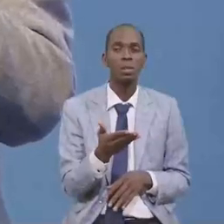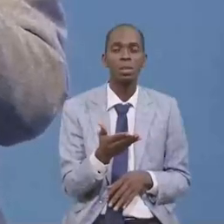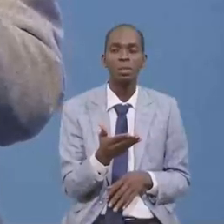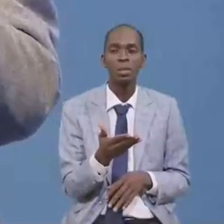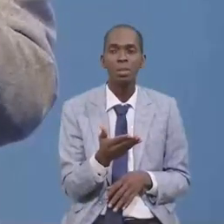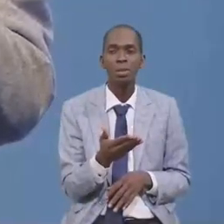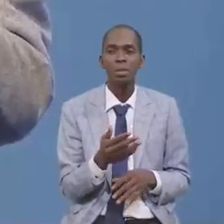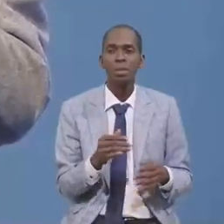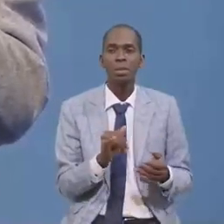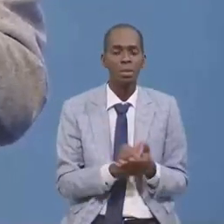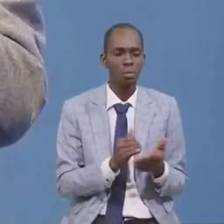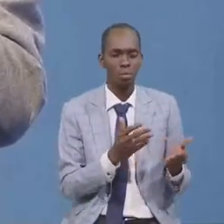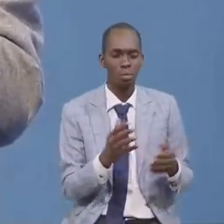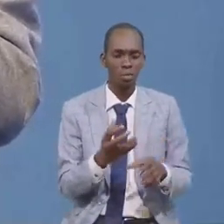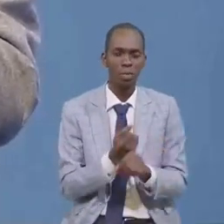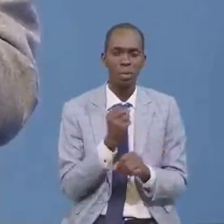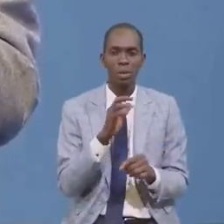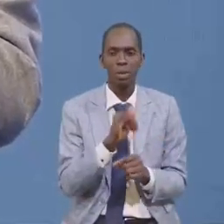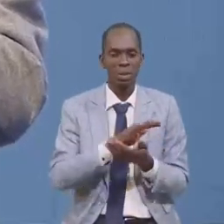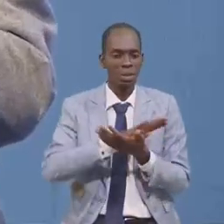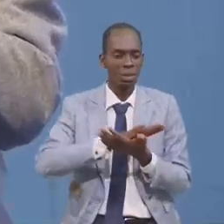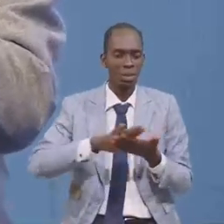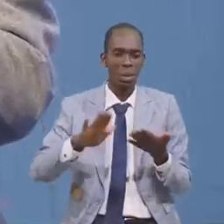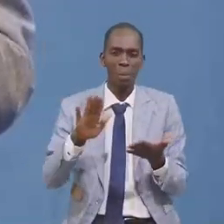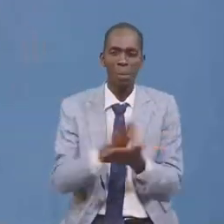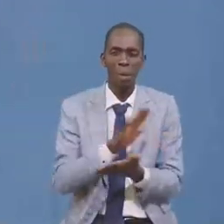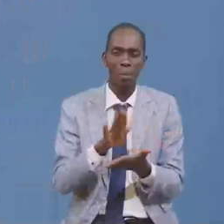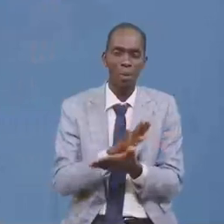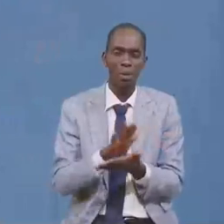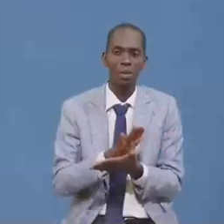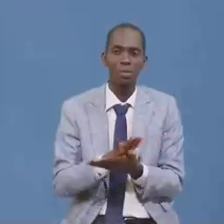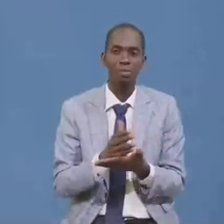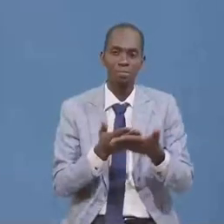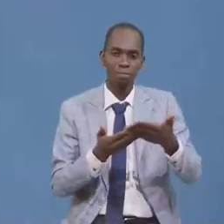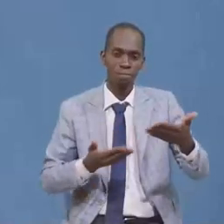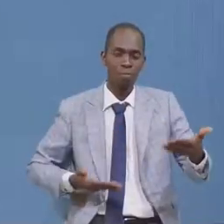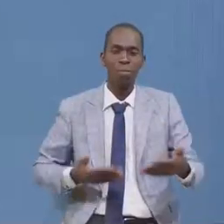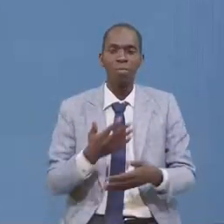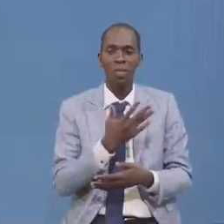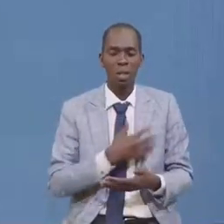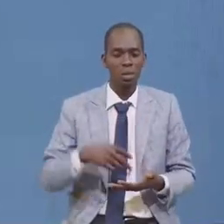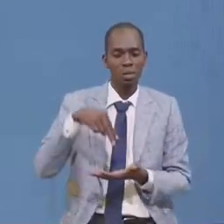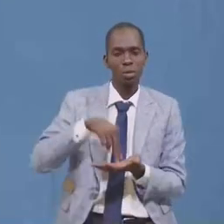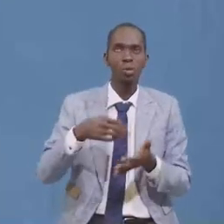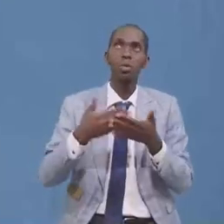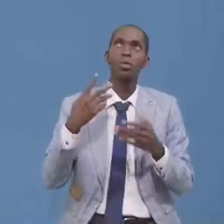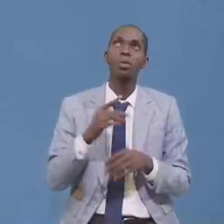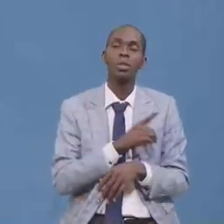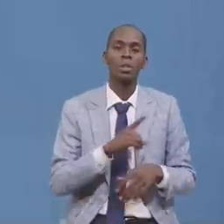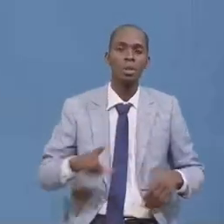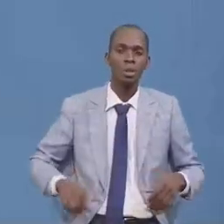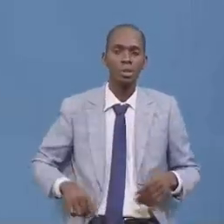Ils avaient un papier blanc, vierge, et ils sont tenus devant le Seigneur.